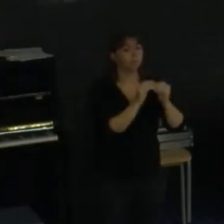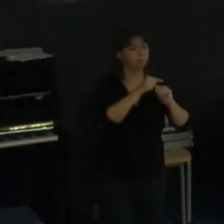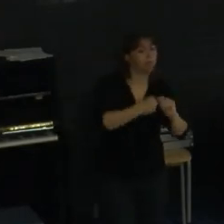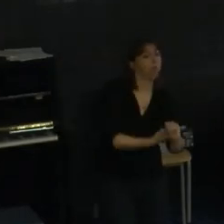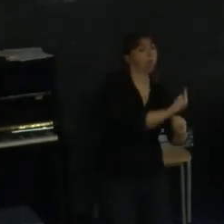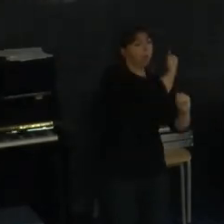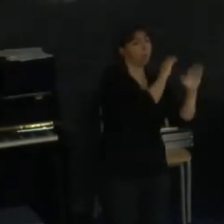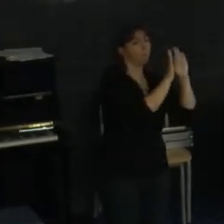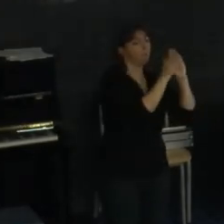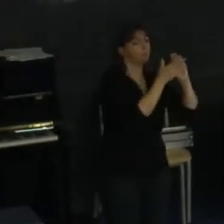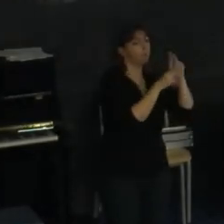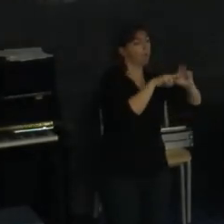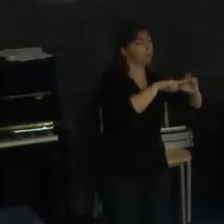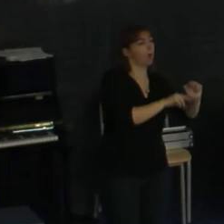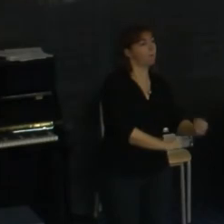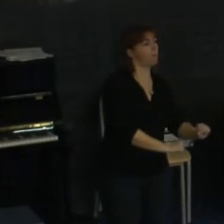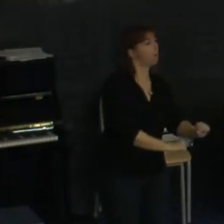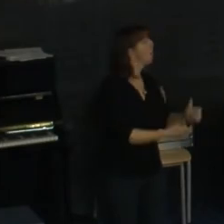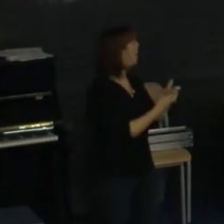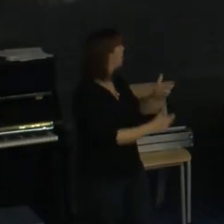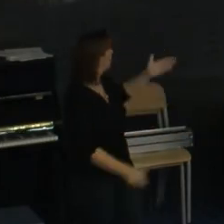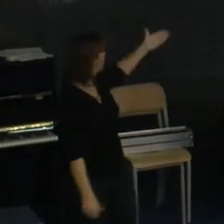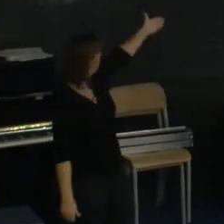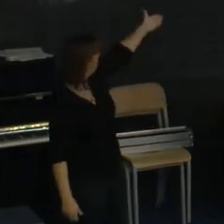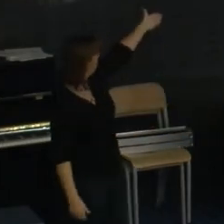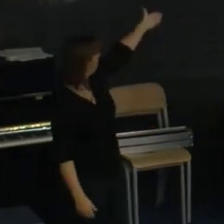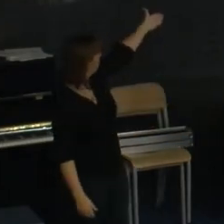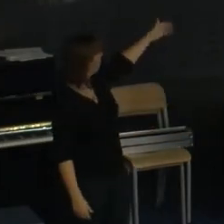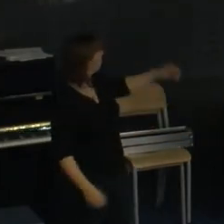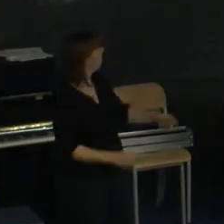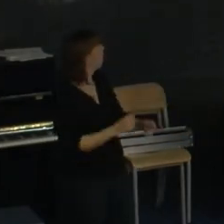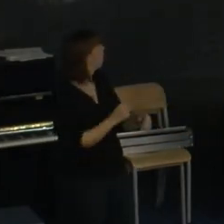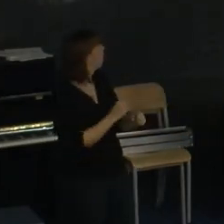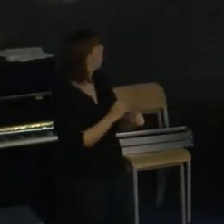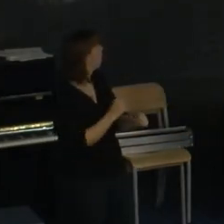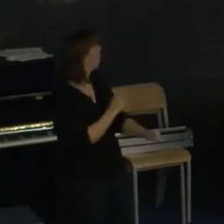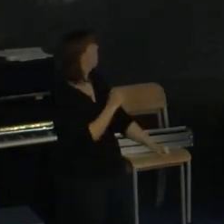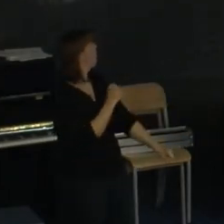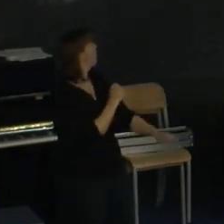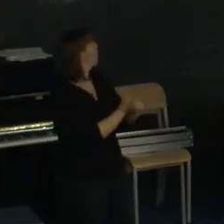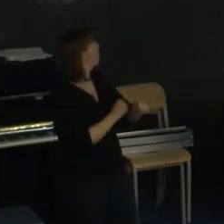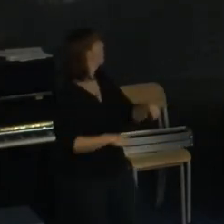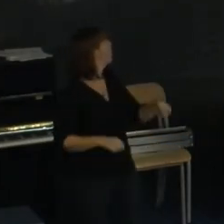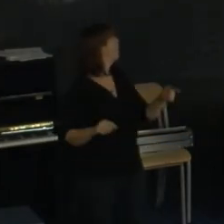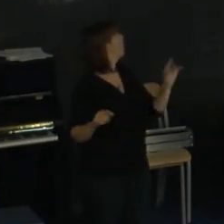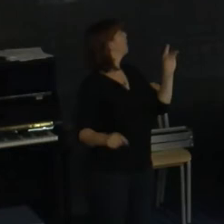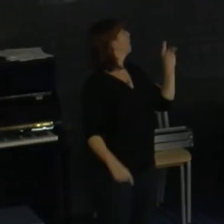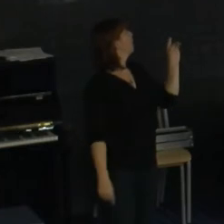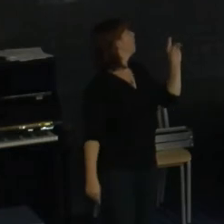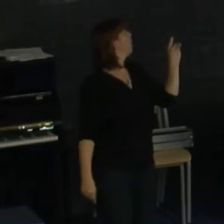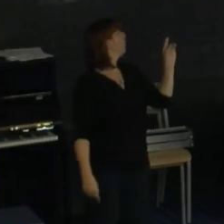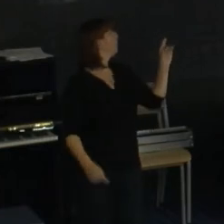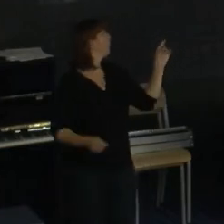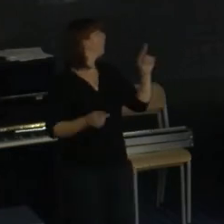question et on peut débugger. Ce qui est mon cas ici, je lance, j'ai une exception qui est lancée, je peux voir un truc qui s'appelle ici une trace